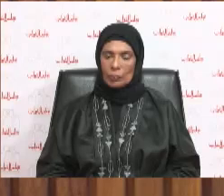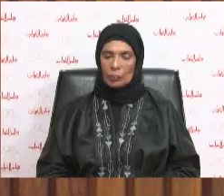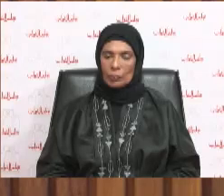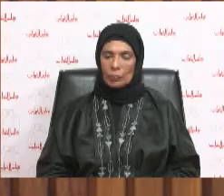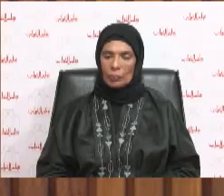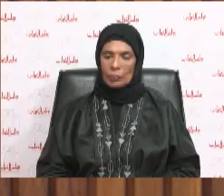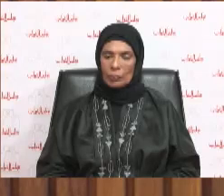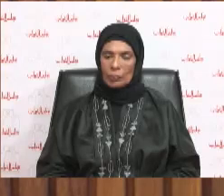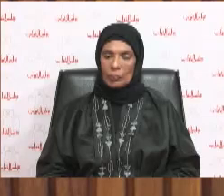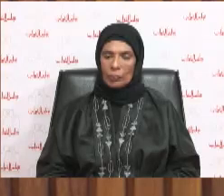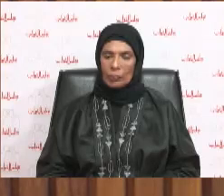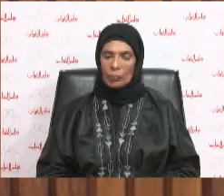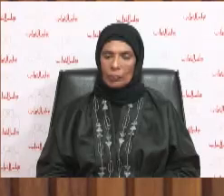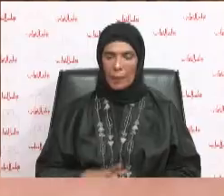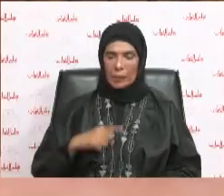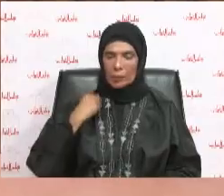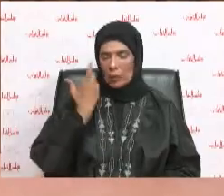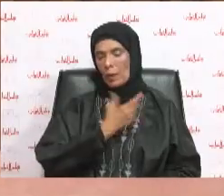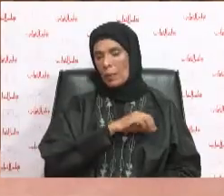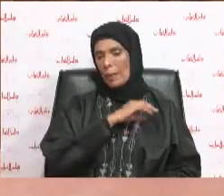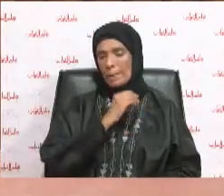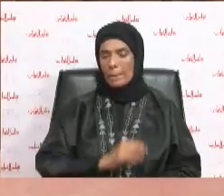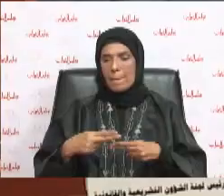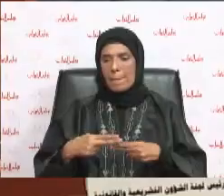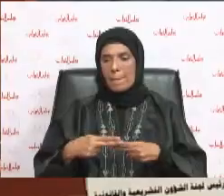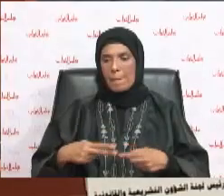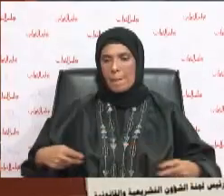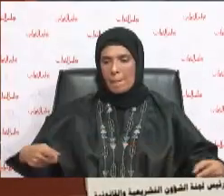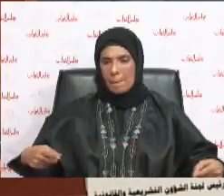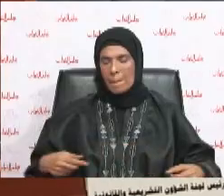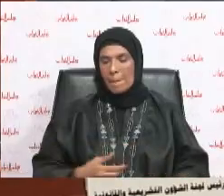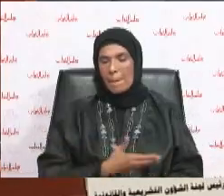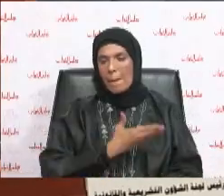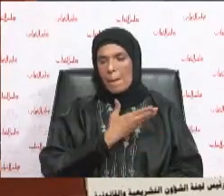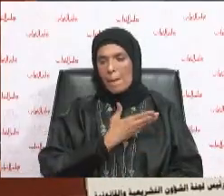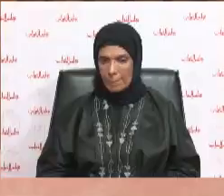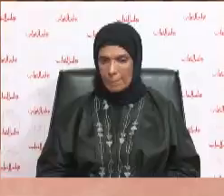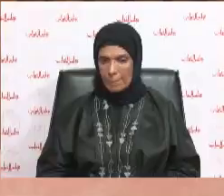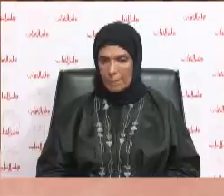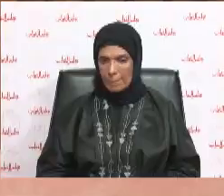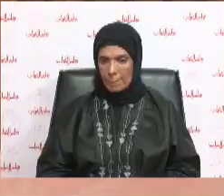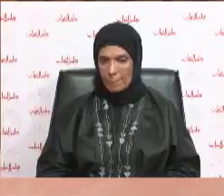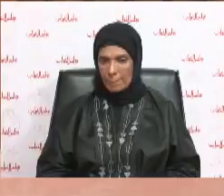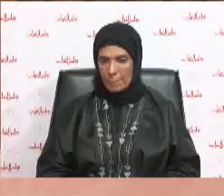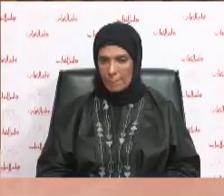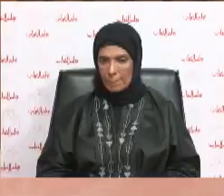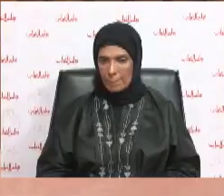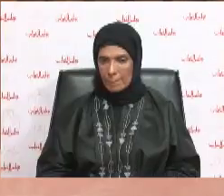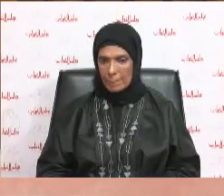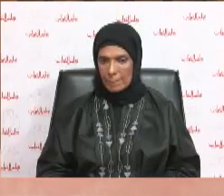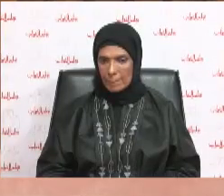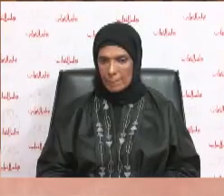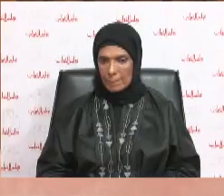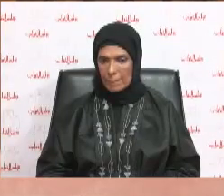سعادة النائب جليلة علوي، تفضلي. معالي الرئيس، السادة أعضاء مجلس النواب، والسادة ممثلي